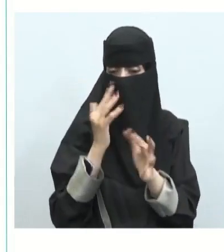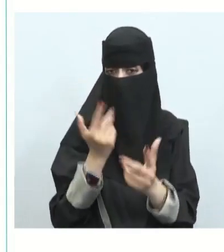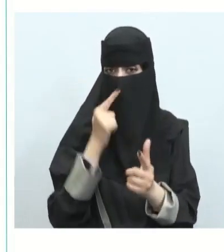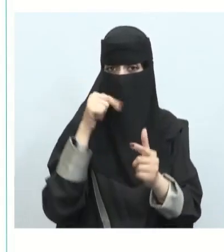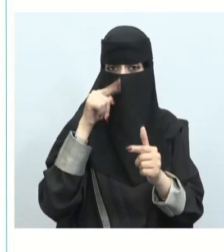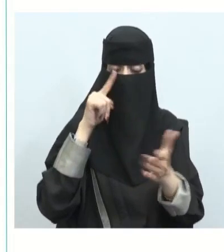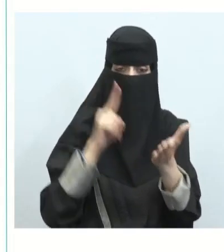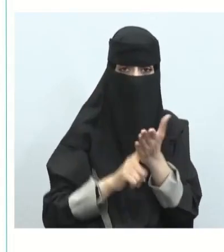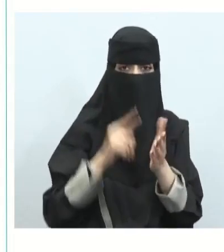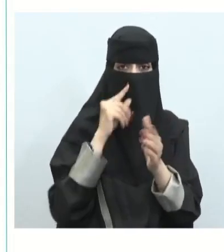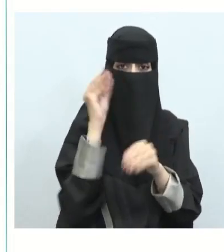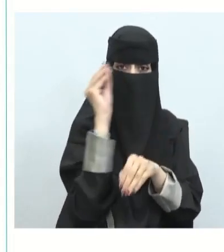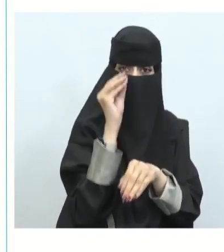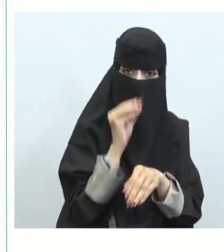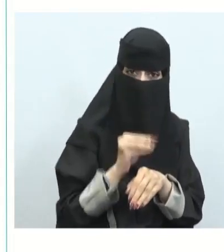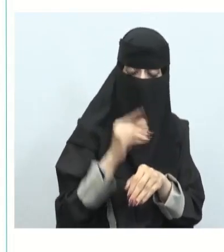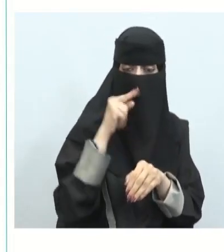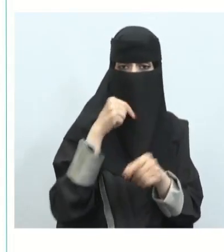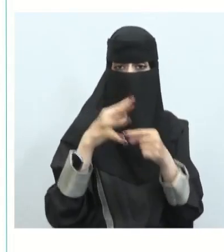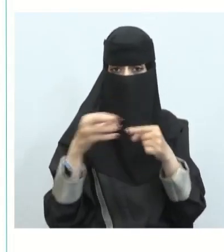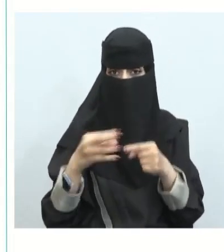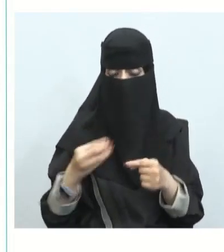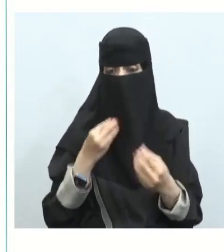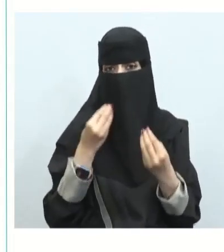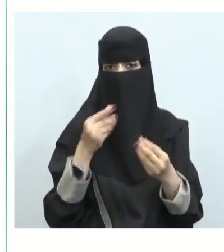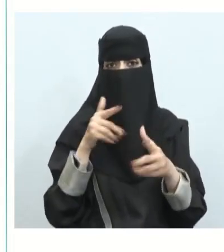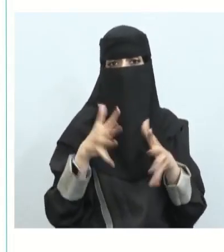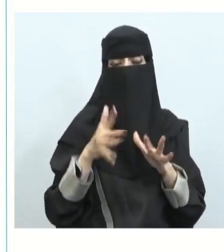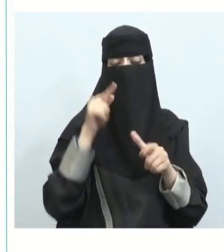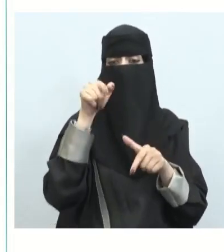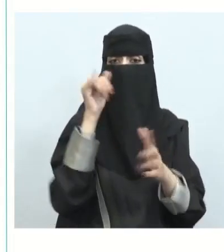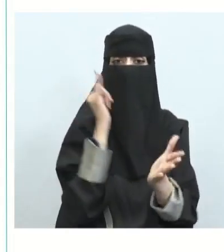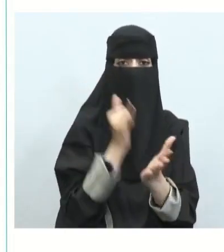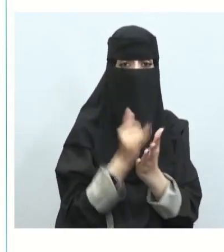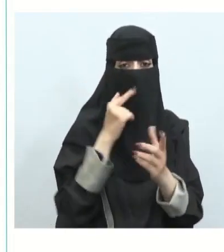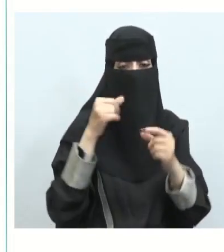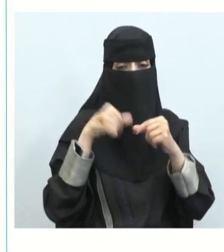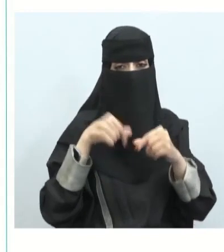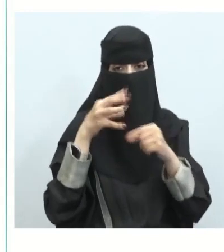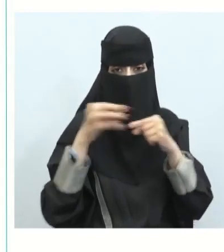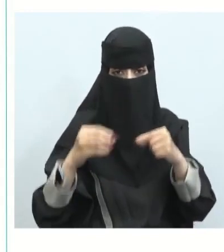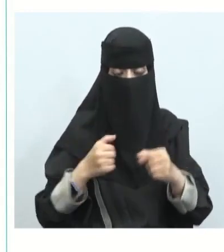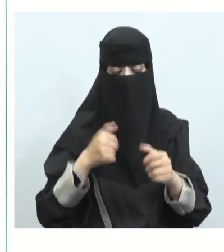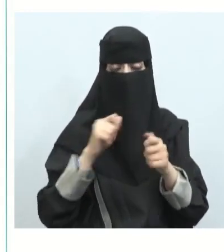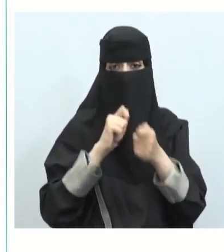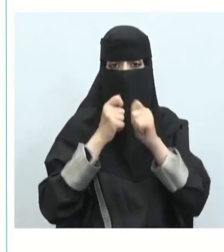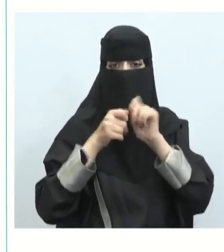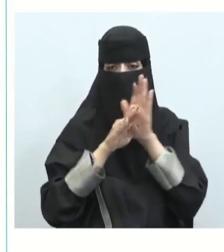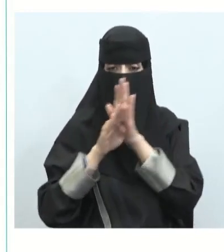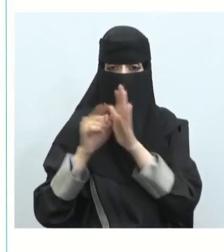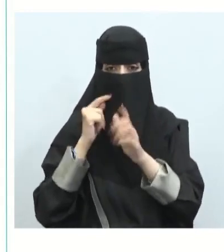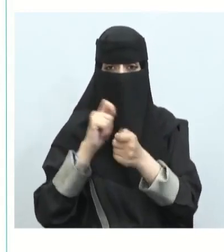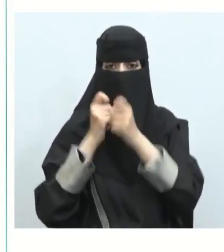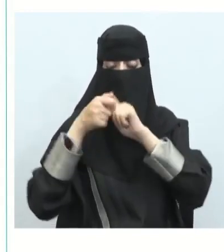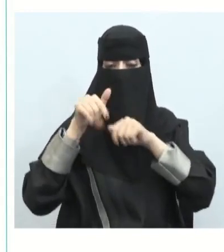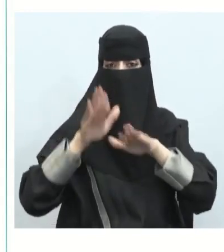المقاومه ب المدير لديه لديه المسؤوليه لكي يقلل مقاومه التغيير وجعل الامر